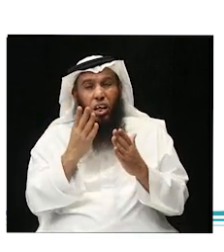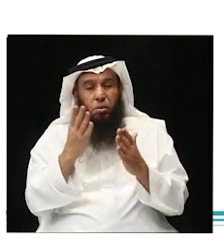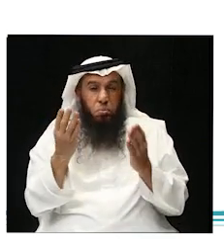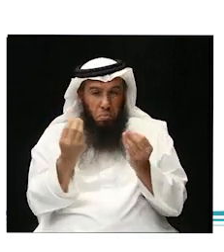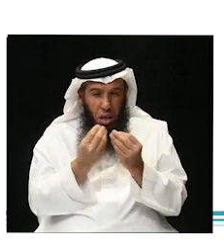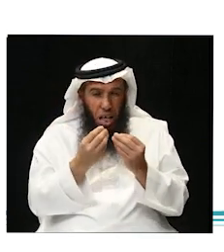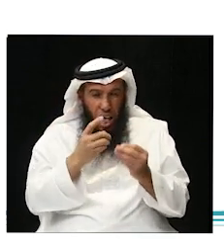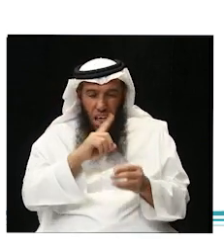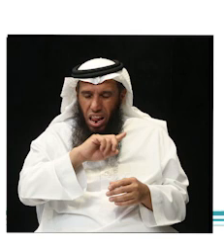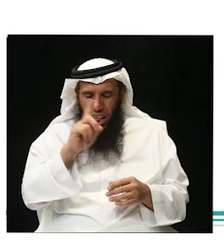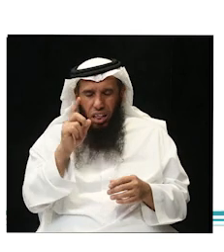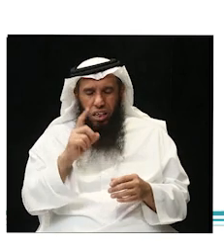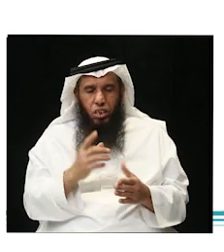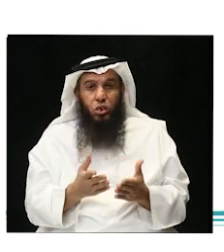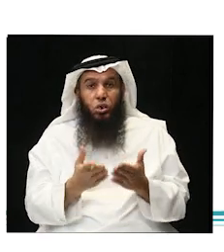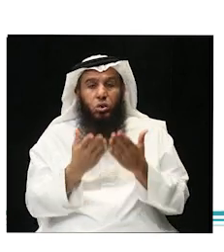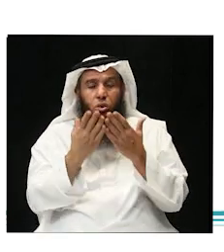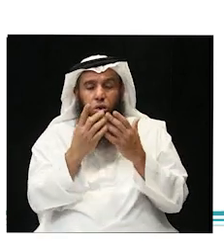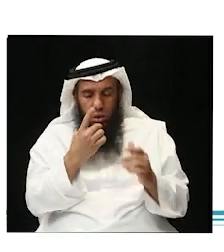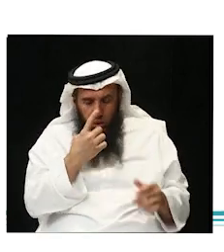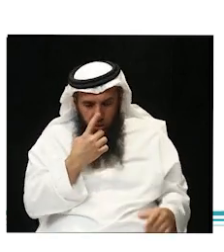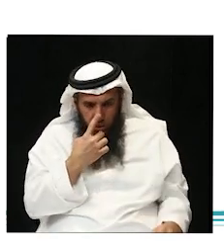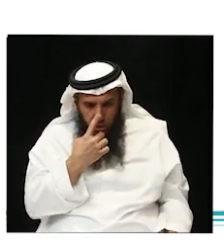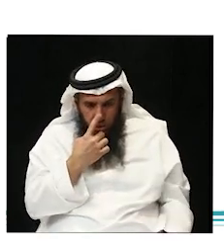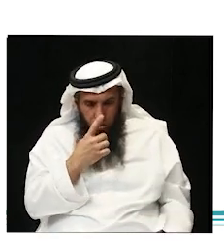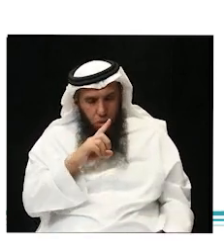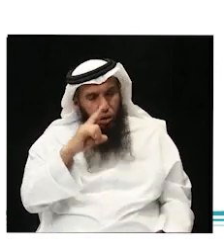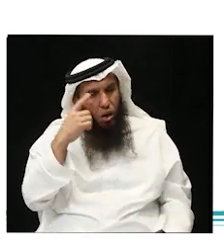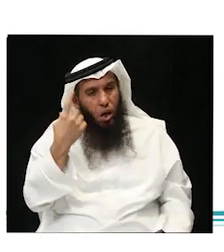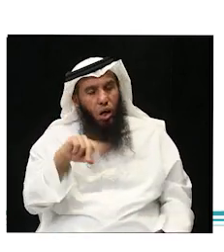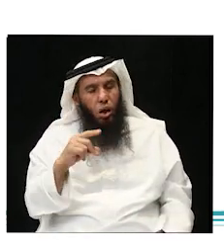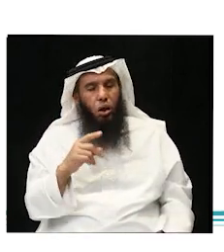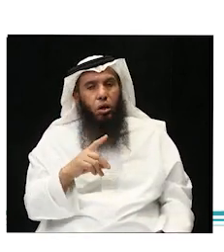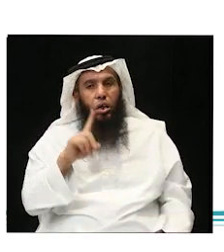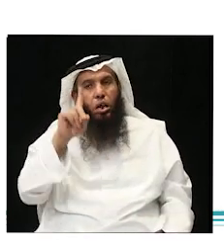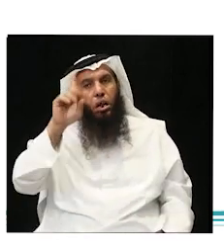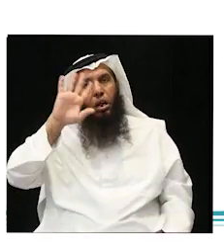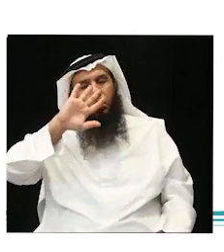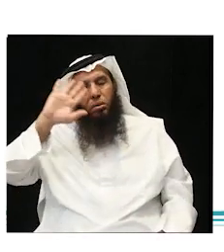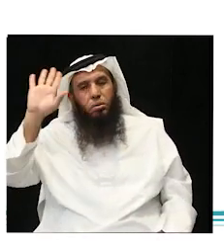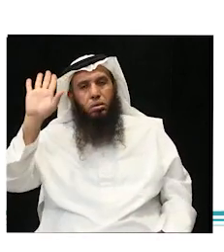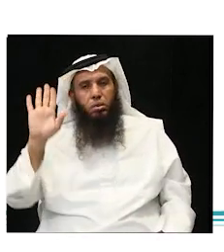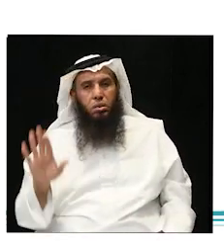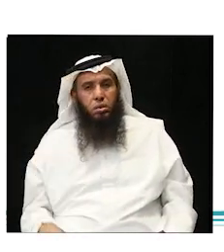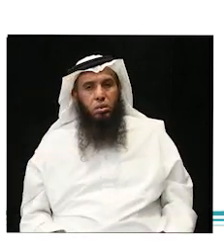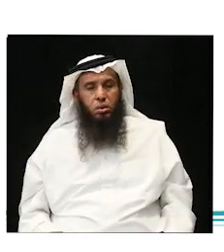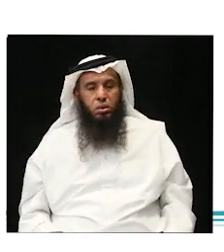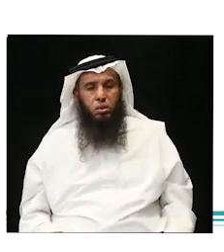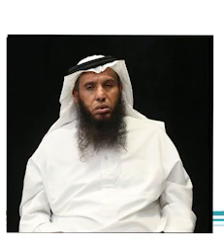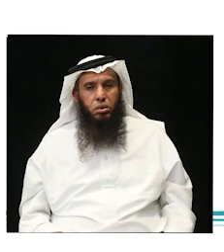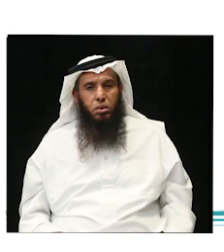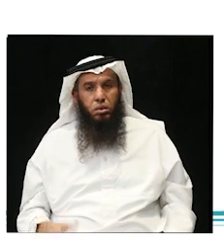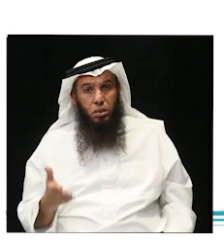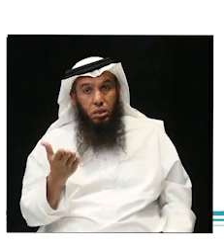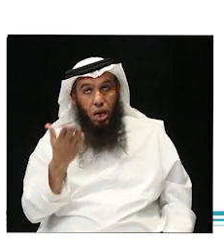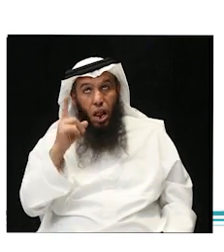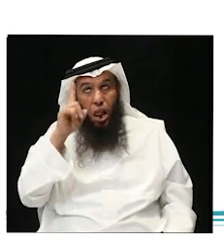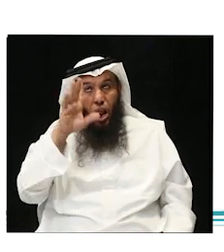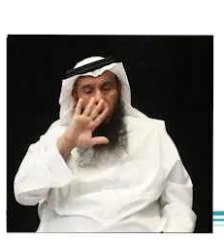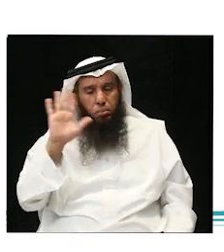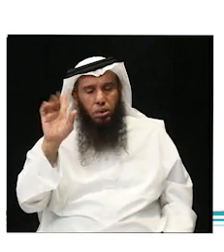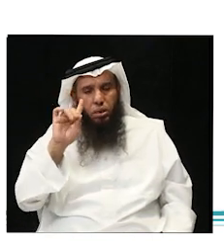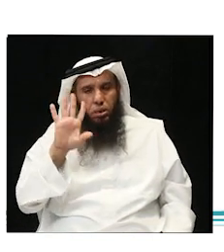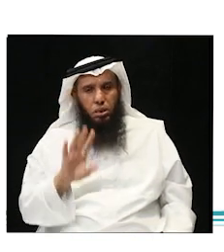لماذا دعاء غير الله شرك أكبر وأنه أعظم الخسران؟ واحد، أنهم لا يستجيبون لداعي الداع،